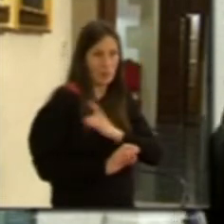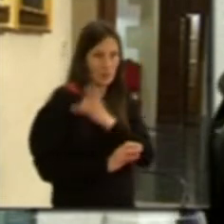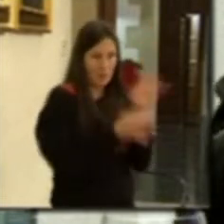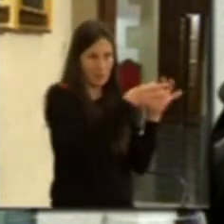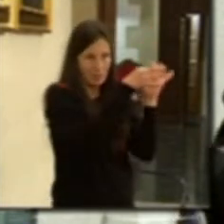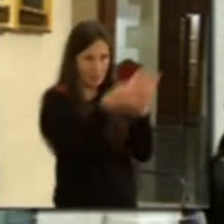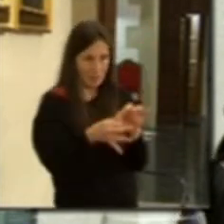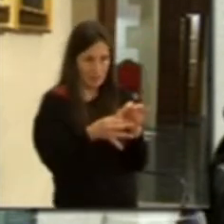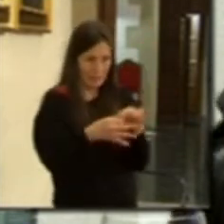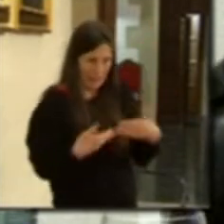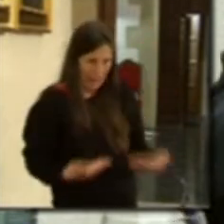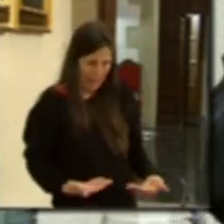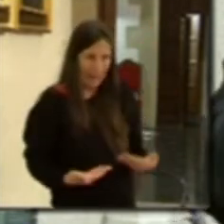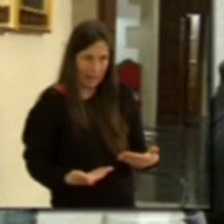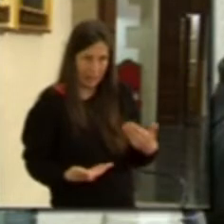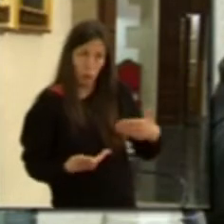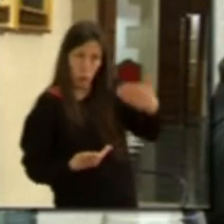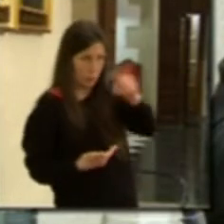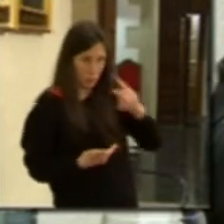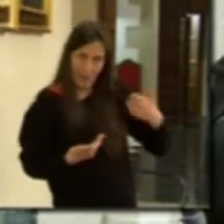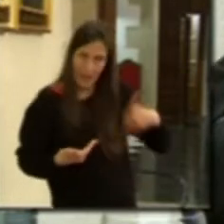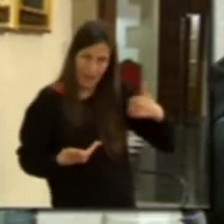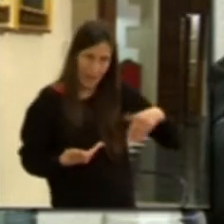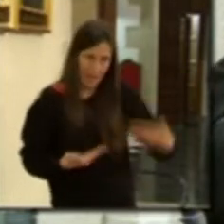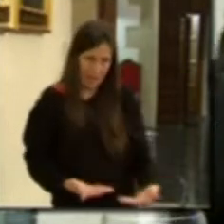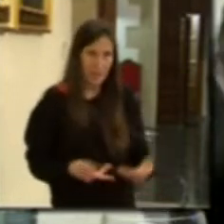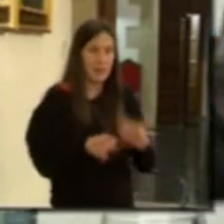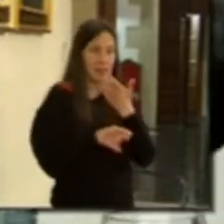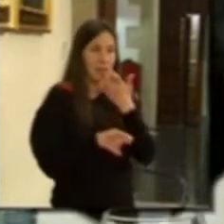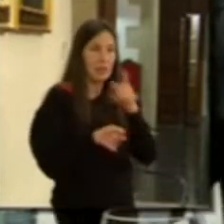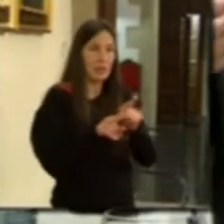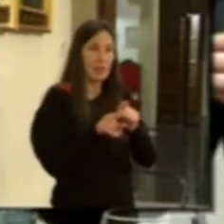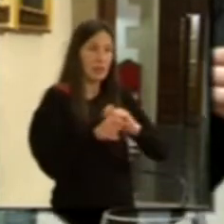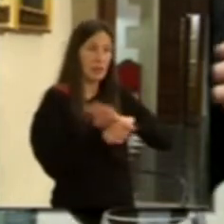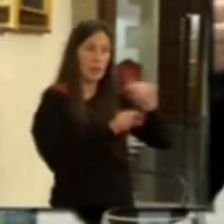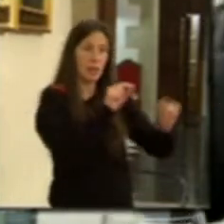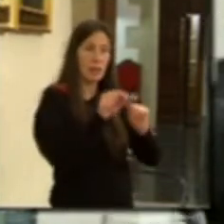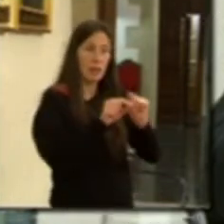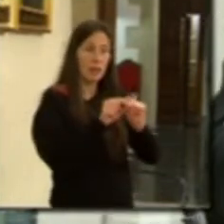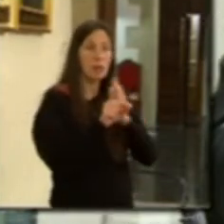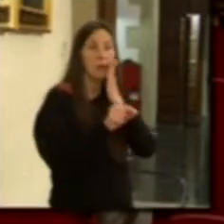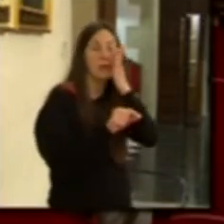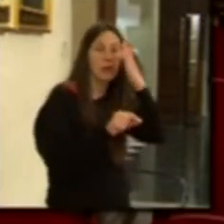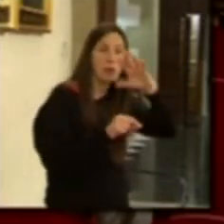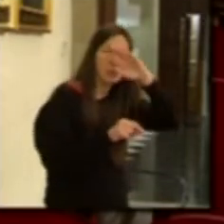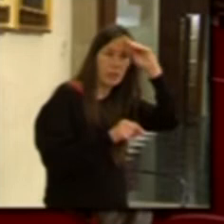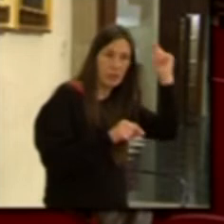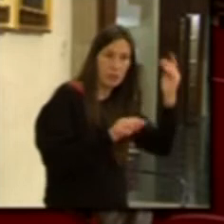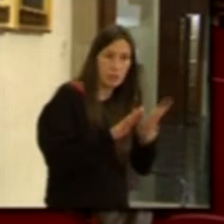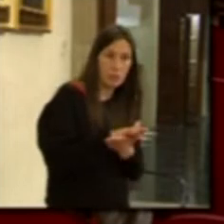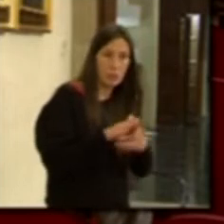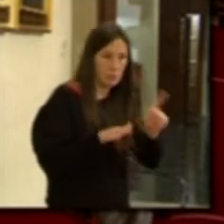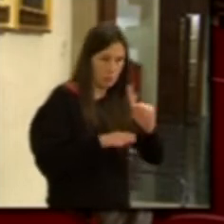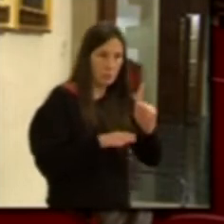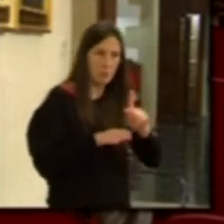és, no el que vindrà, no, el que hi és. I degut a la pandèmia, home, ha passat a un segon pla. És molt interessant veure que